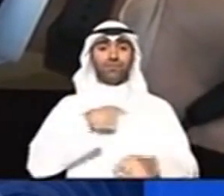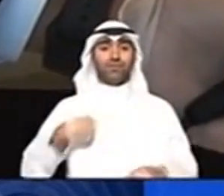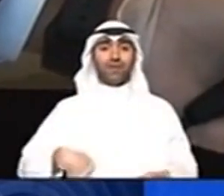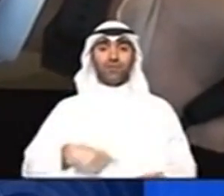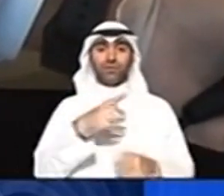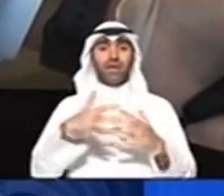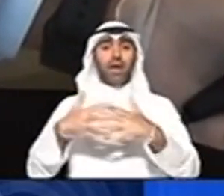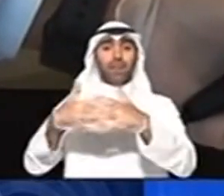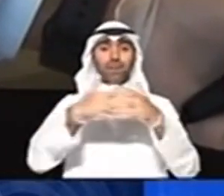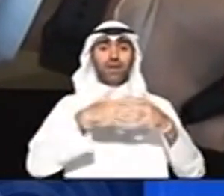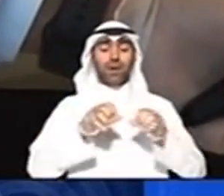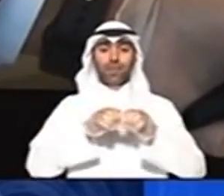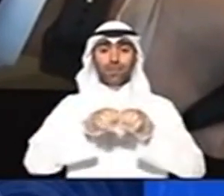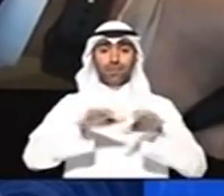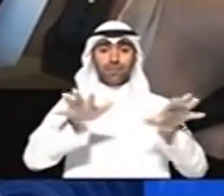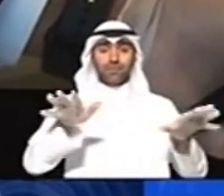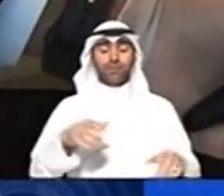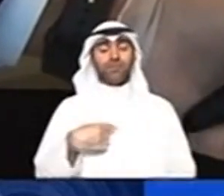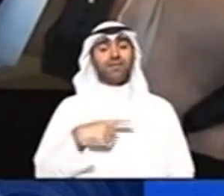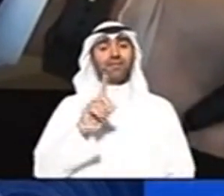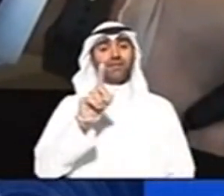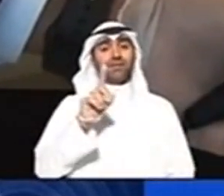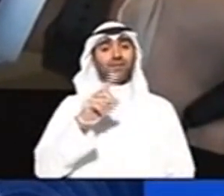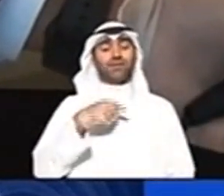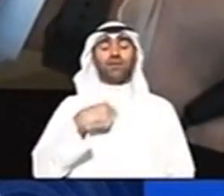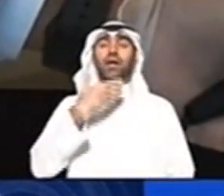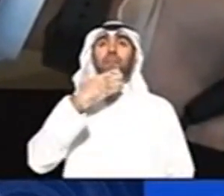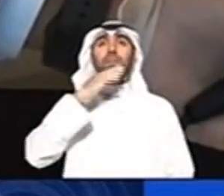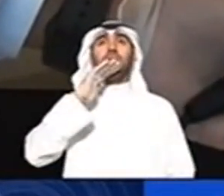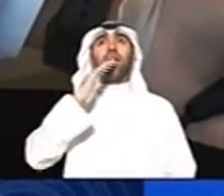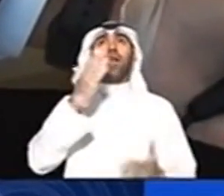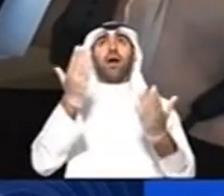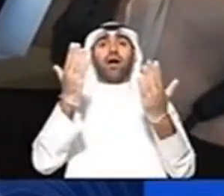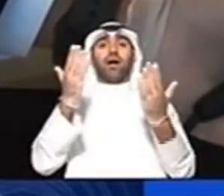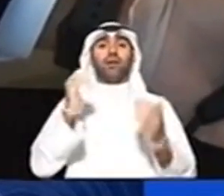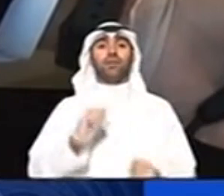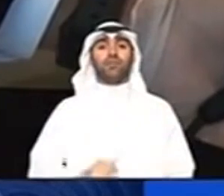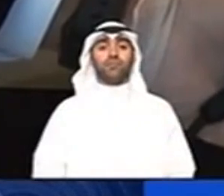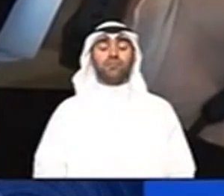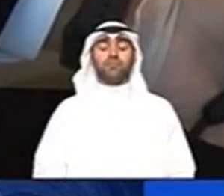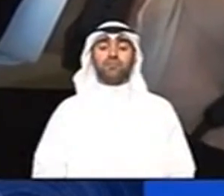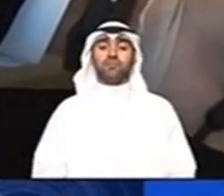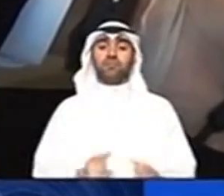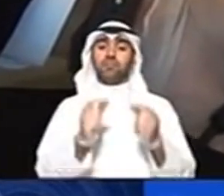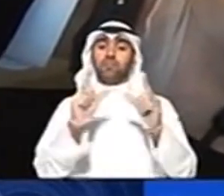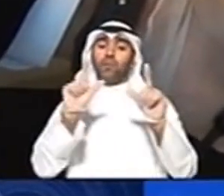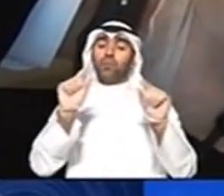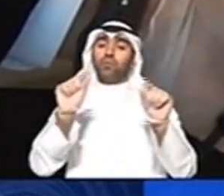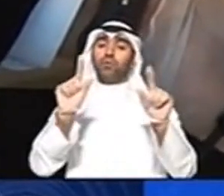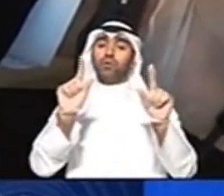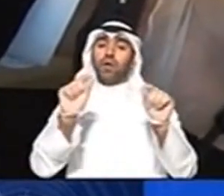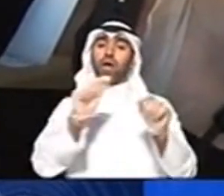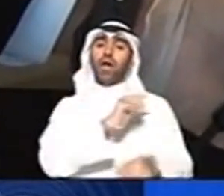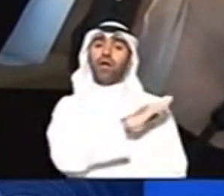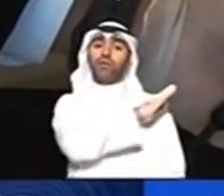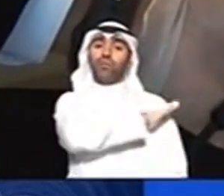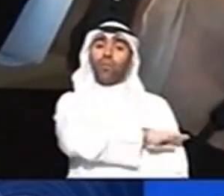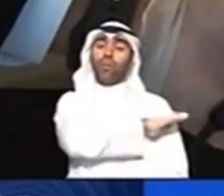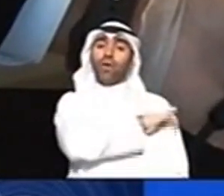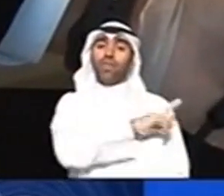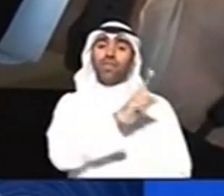قصرت، وصاحب السمو ربنا يحفظه إن شاء الله بأوامر أنا سمعت أنها مباشرة لوزير الخارجية